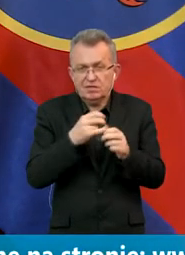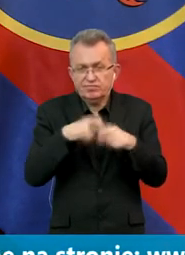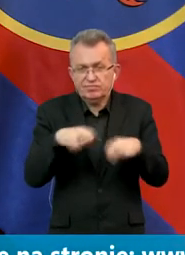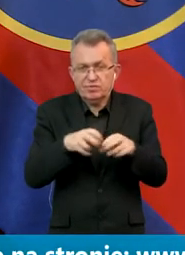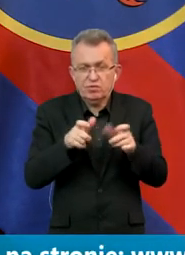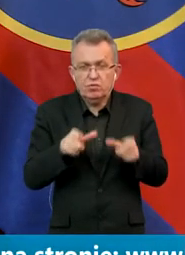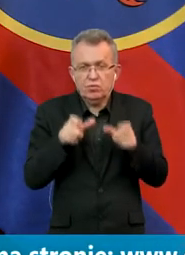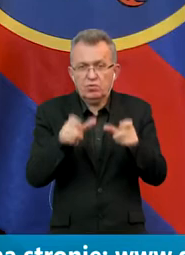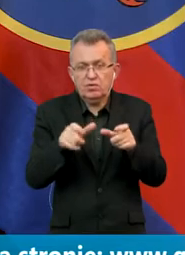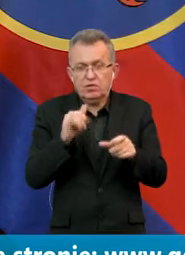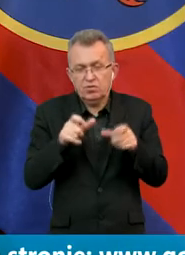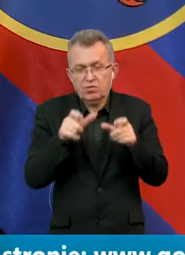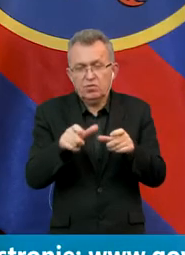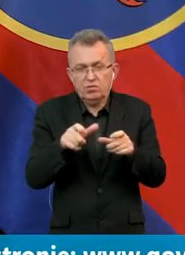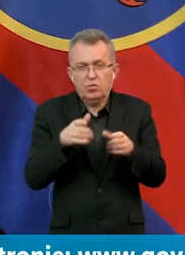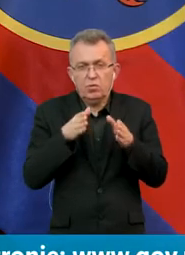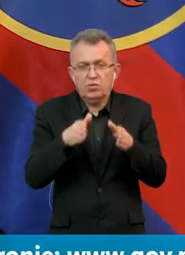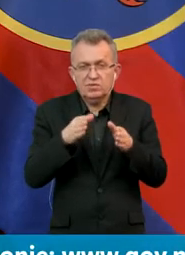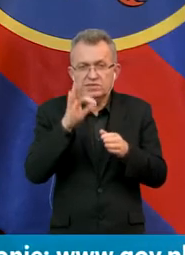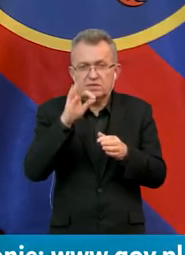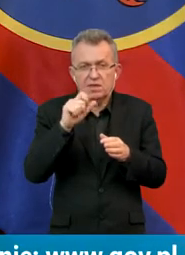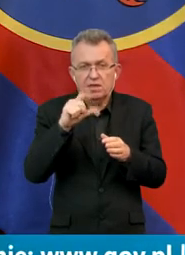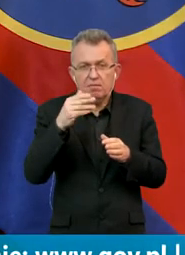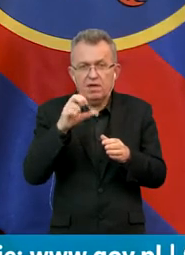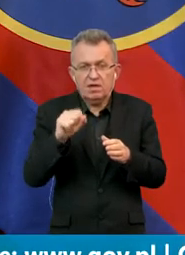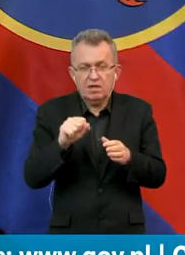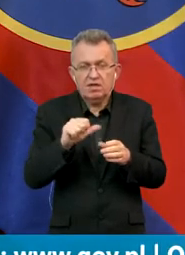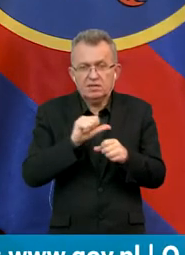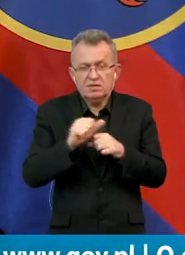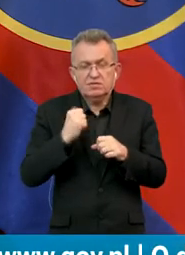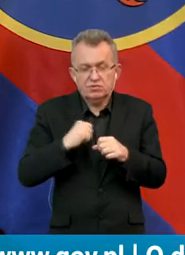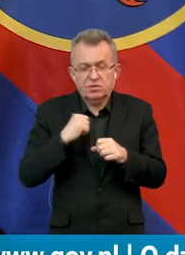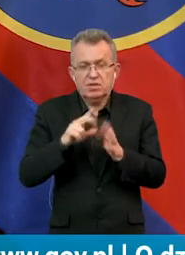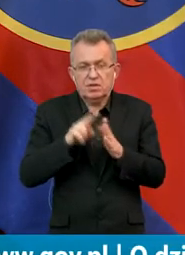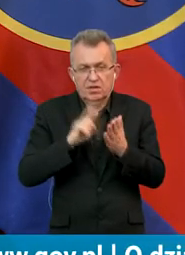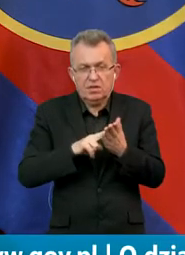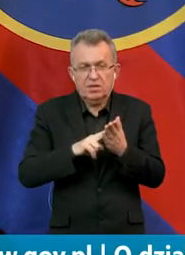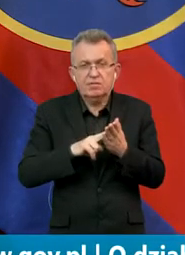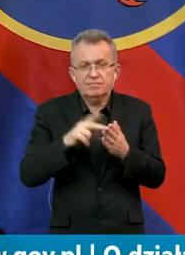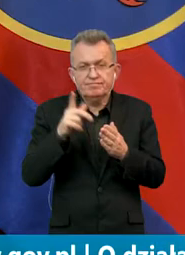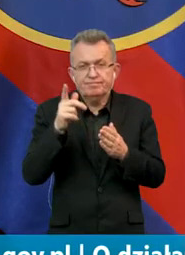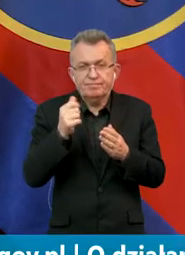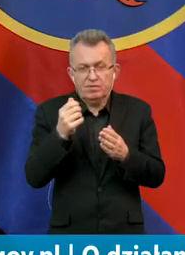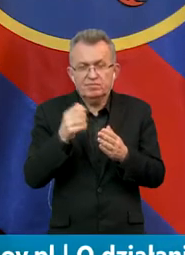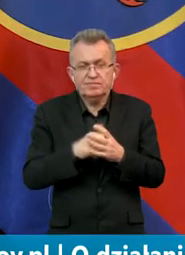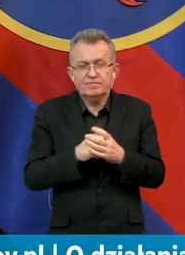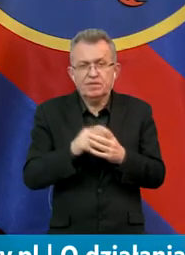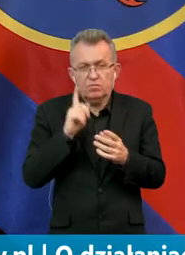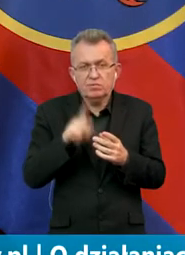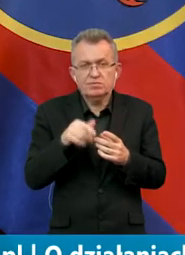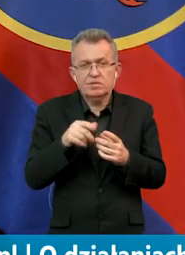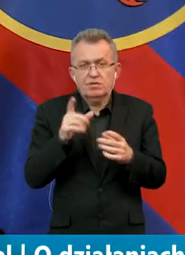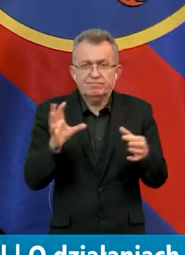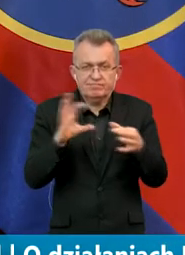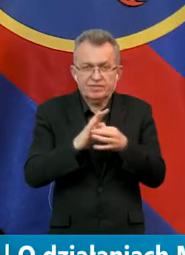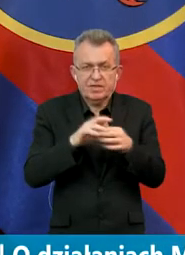a przy okazji modernizacja ulic. Ulica Stelmacha niestety będzie czekała na te rozdania, bo musimy tutaj